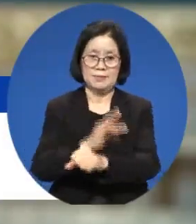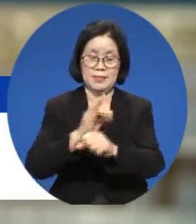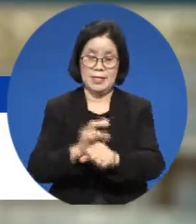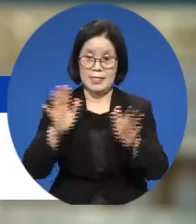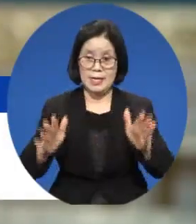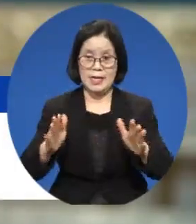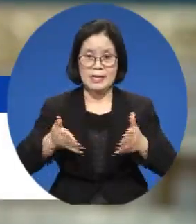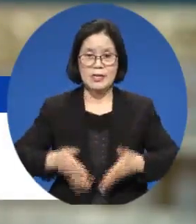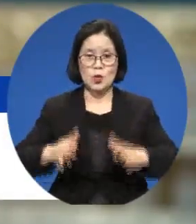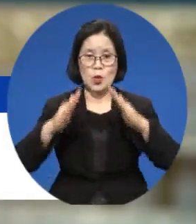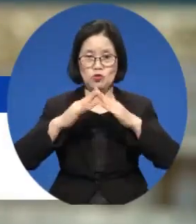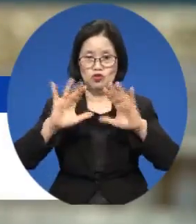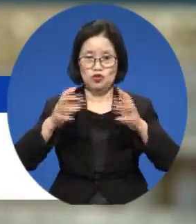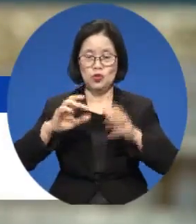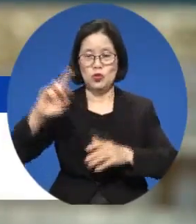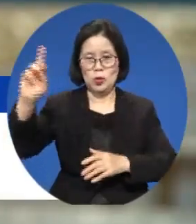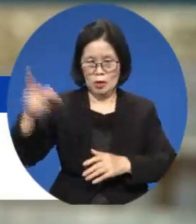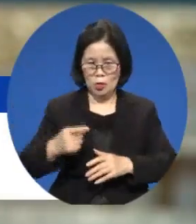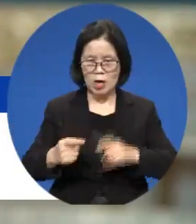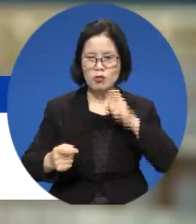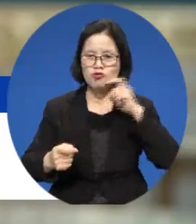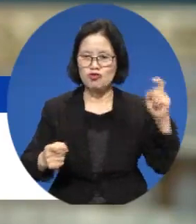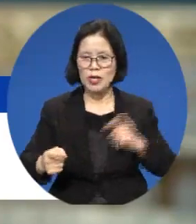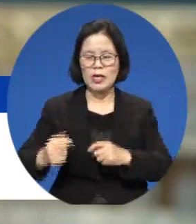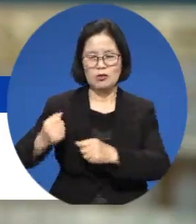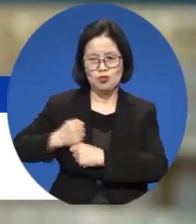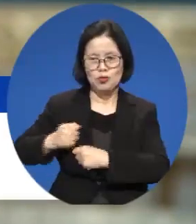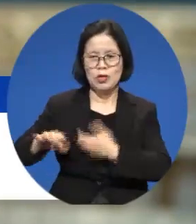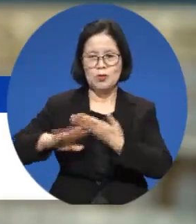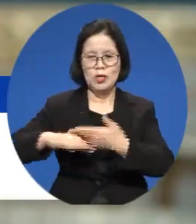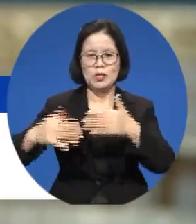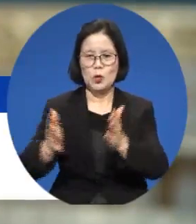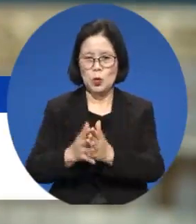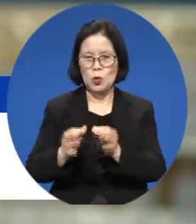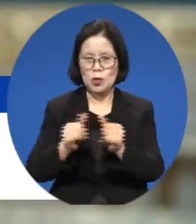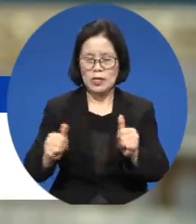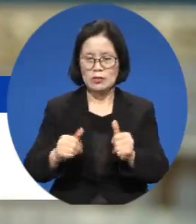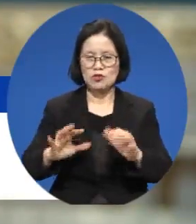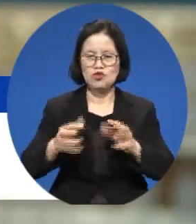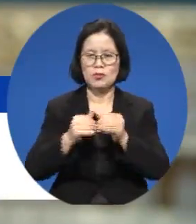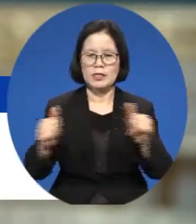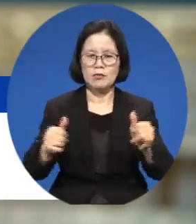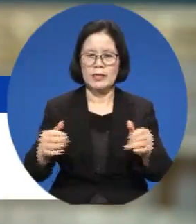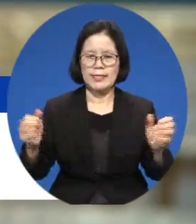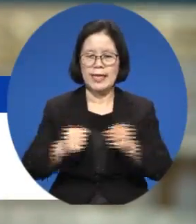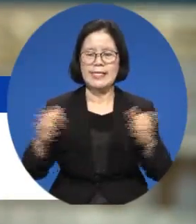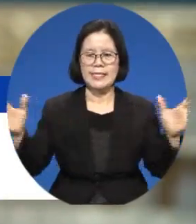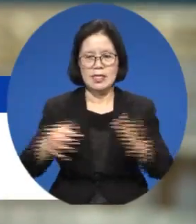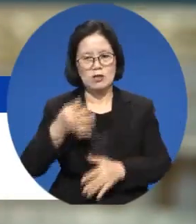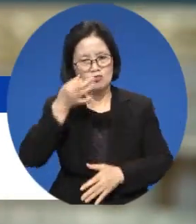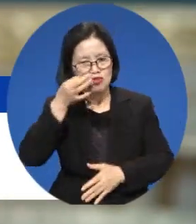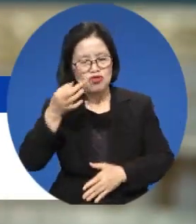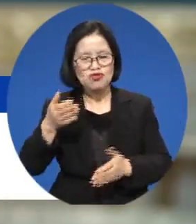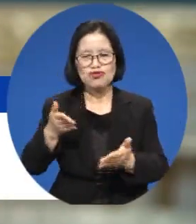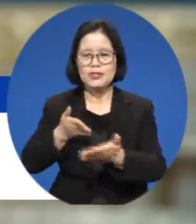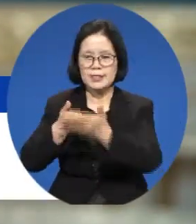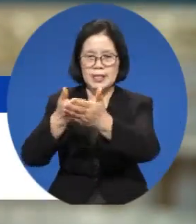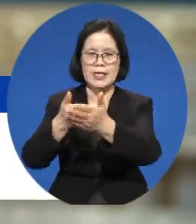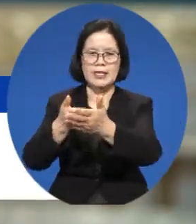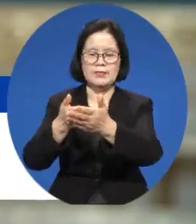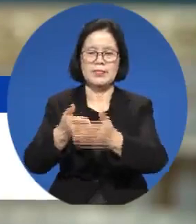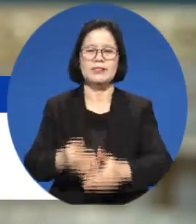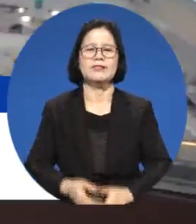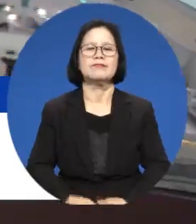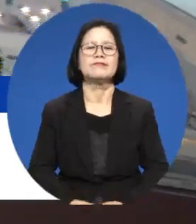스티치 테러 덴버 발언 오듯이 남 받기 쉬운 어 이스타 태블릿이 5 브러쉬 스프레이 스크 아름이 스타 스레드 봄맞이